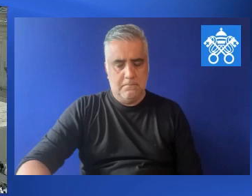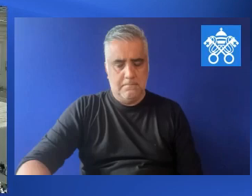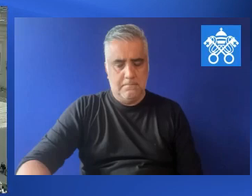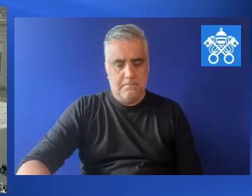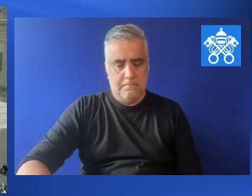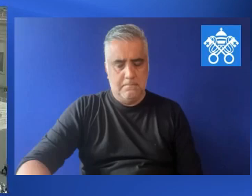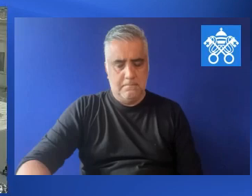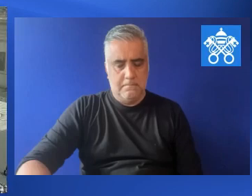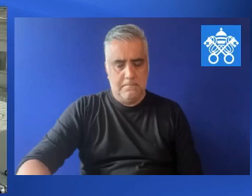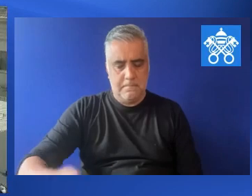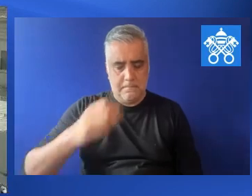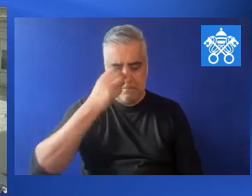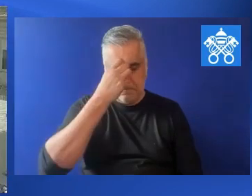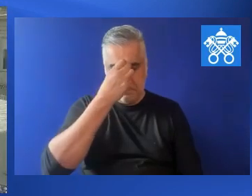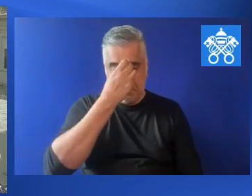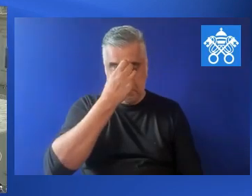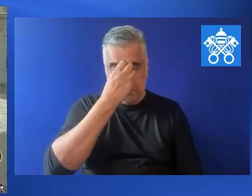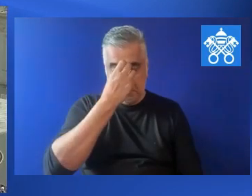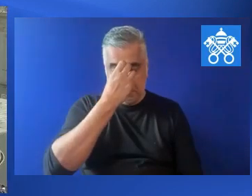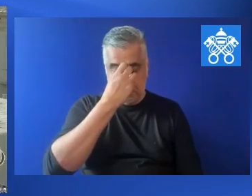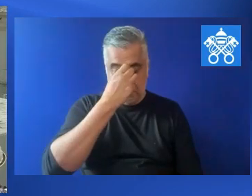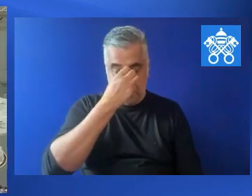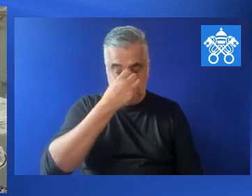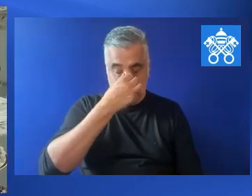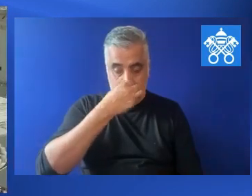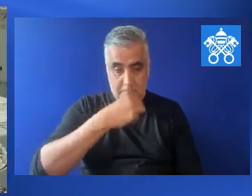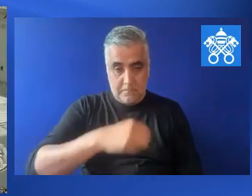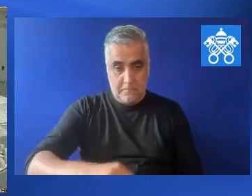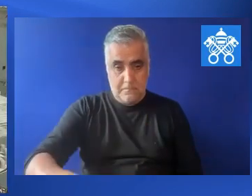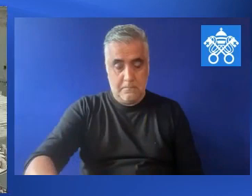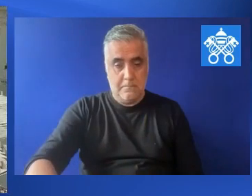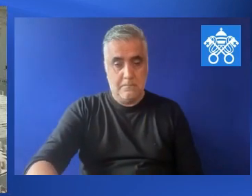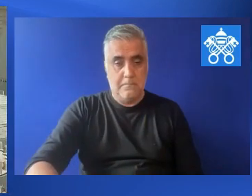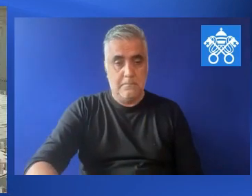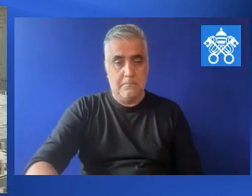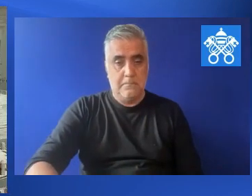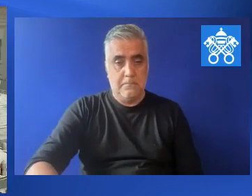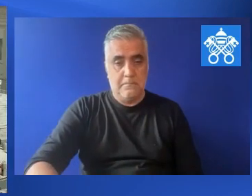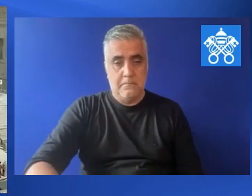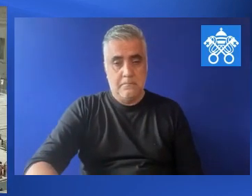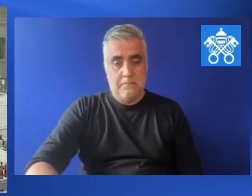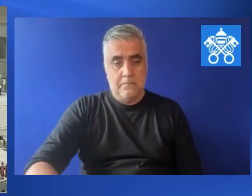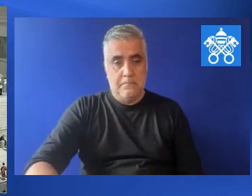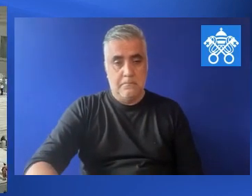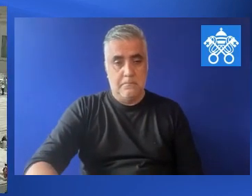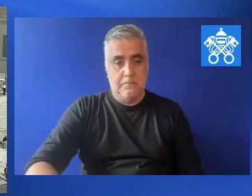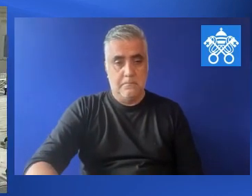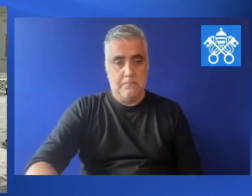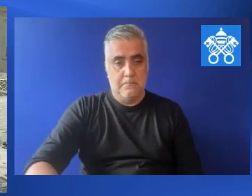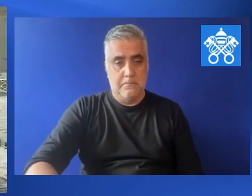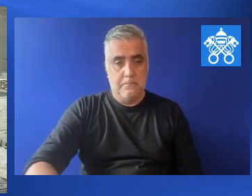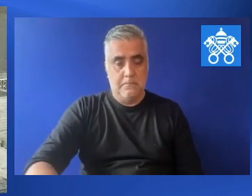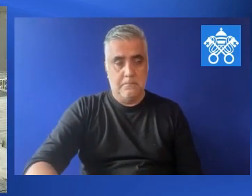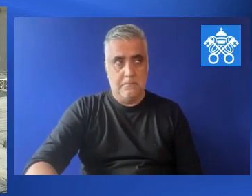war Erziehung für sie stets mehr als nur Wissensvermittlung. Es ging ihr um eine weise, geduldige